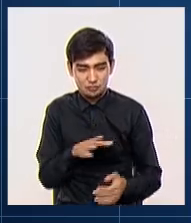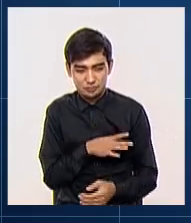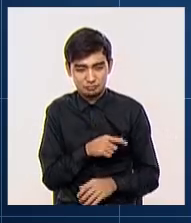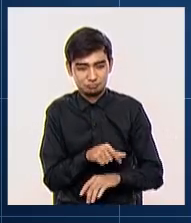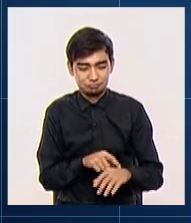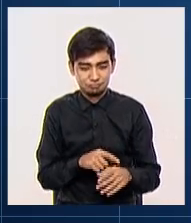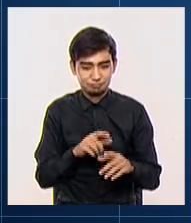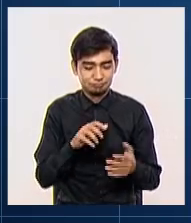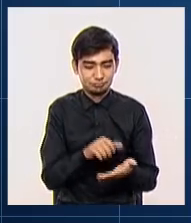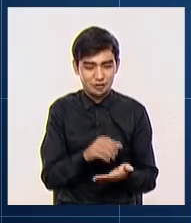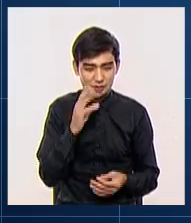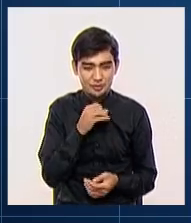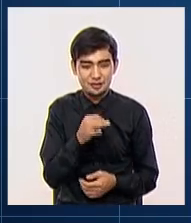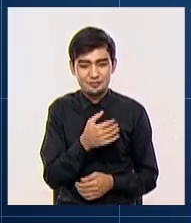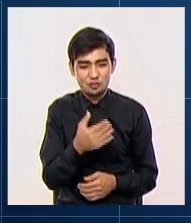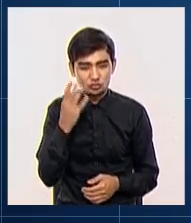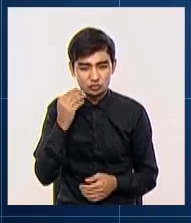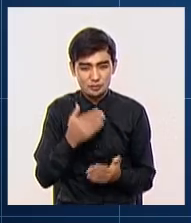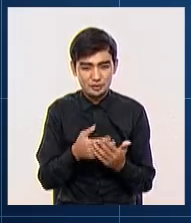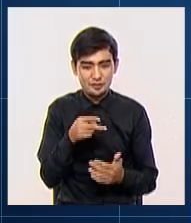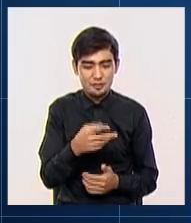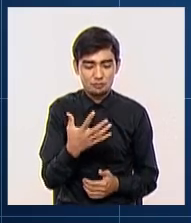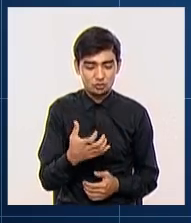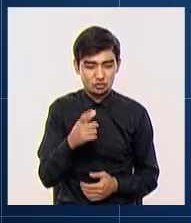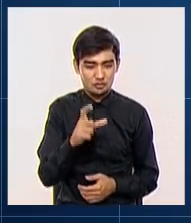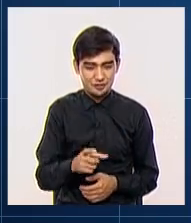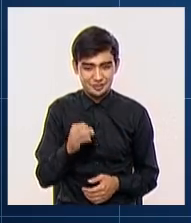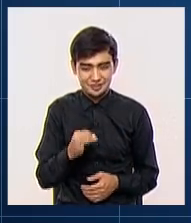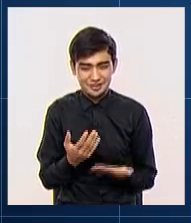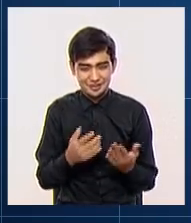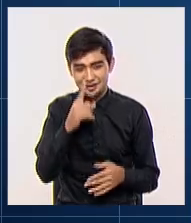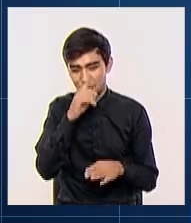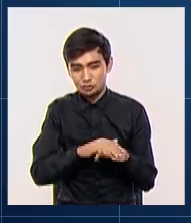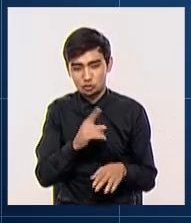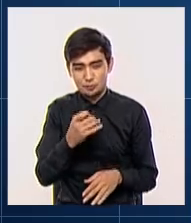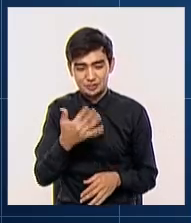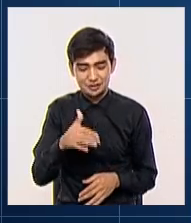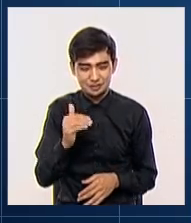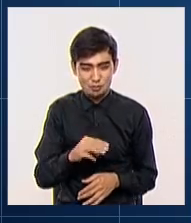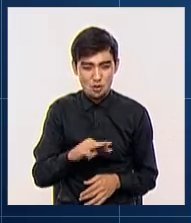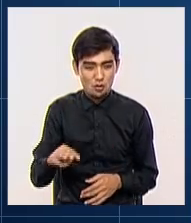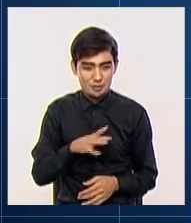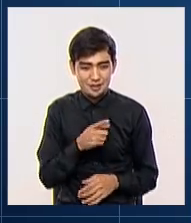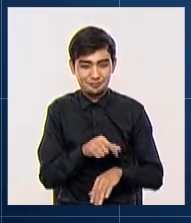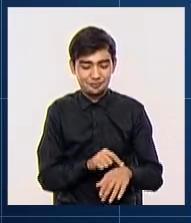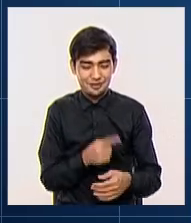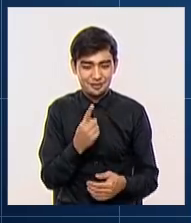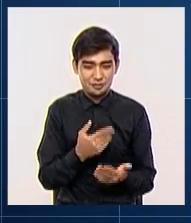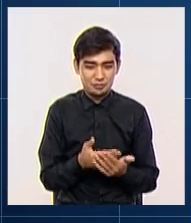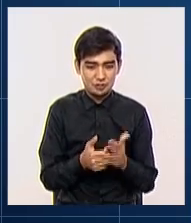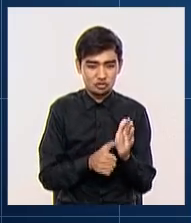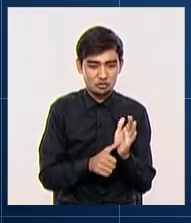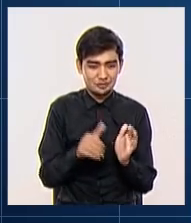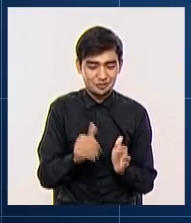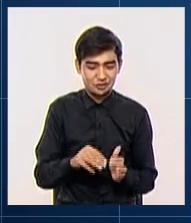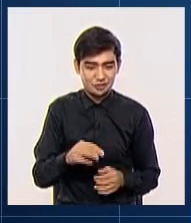ғана тағылады. Болжам бойынша олардың саны 2,5 мың. Егер үкіметтен 150 миллион теңге бөлінгенін ескерсек, бір білезік шамамен 60 мың теңгеге